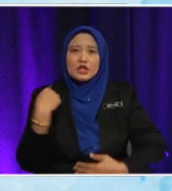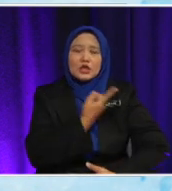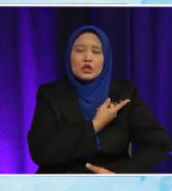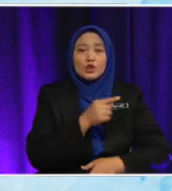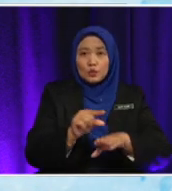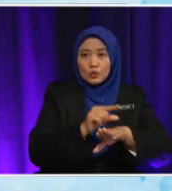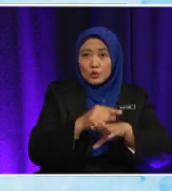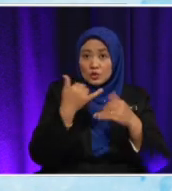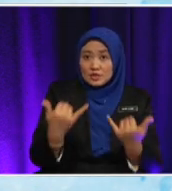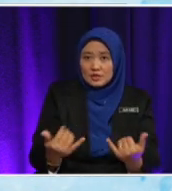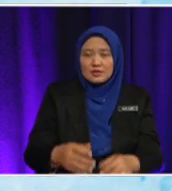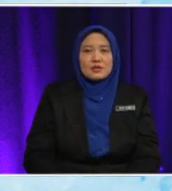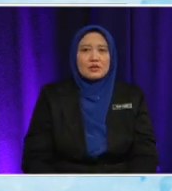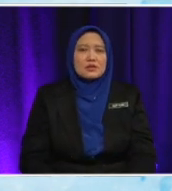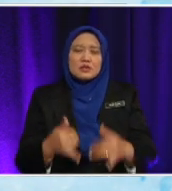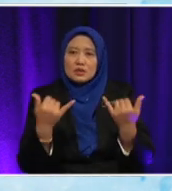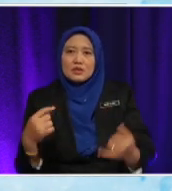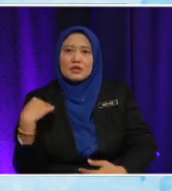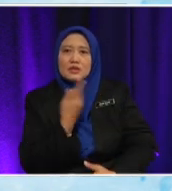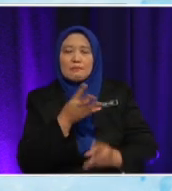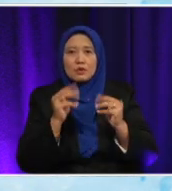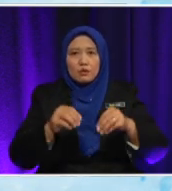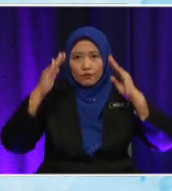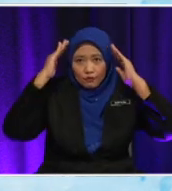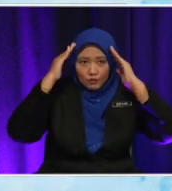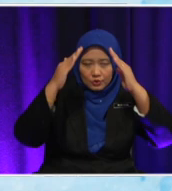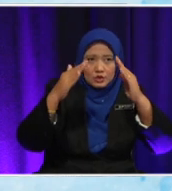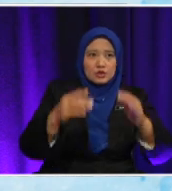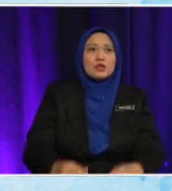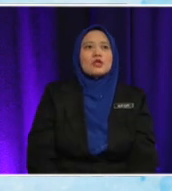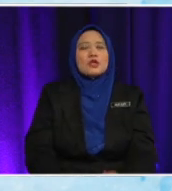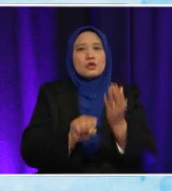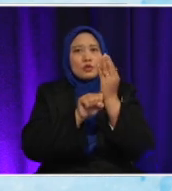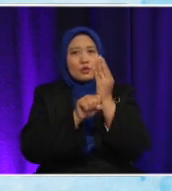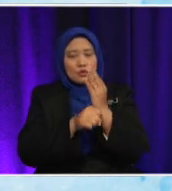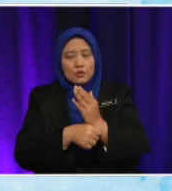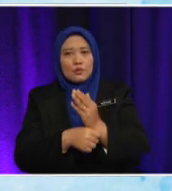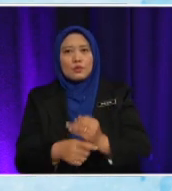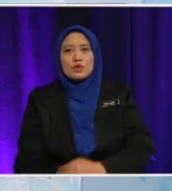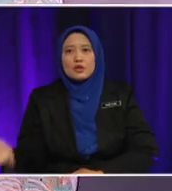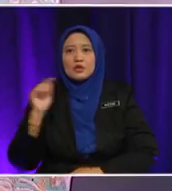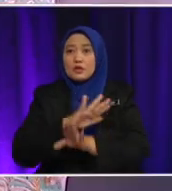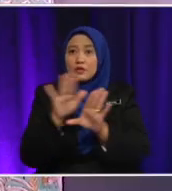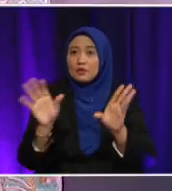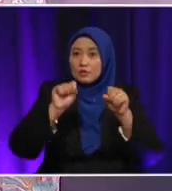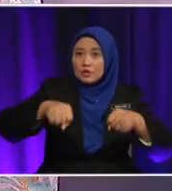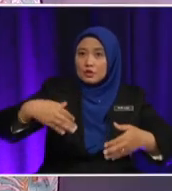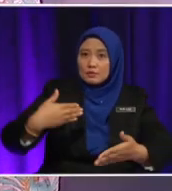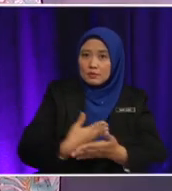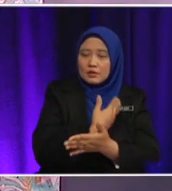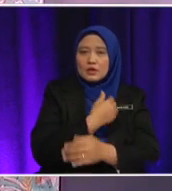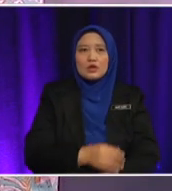tetapi kita sekalian kepada sumber tenaga yang tak boleh baru seperti tenaga H2 elektrik